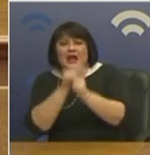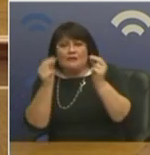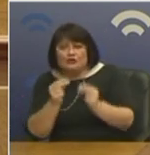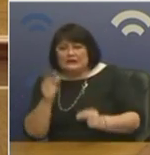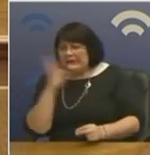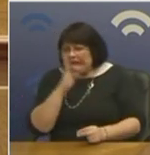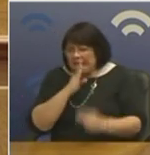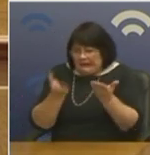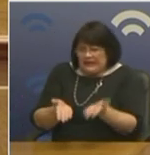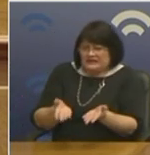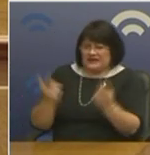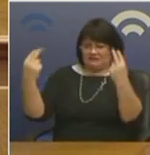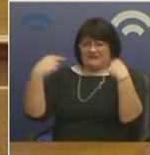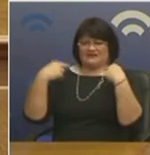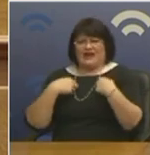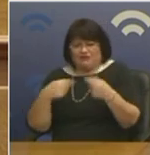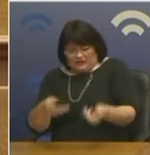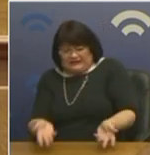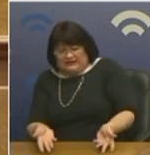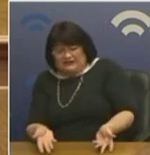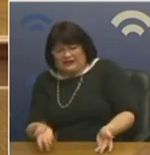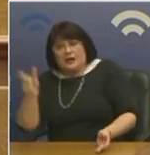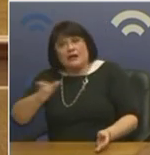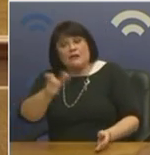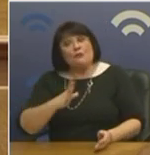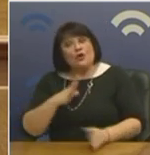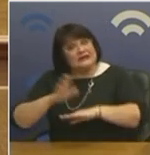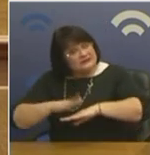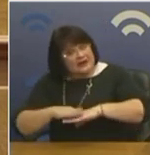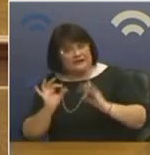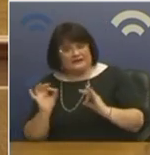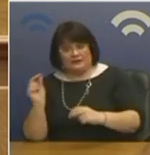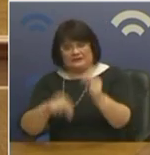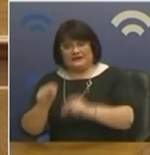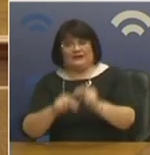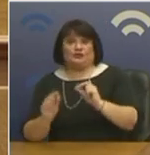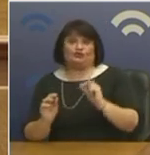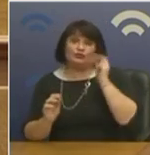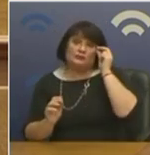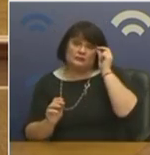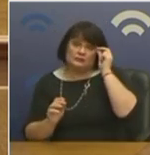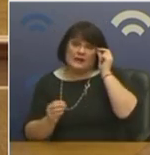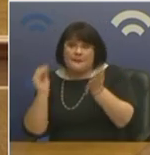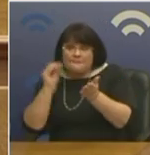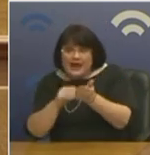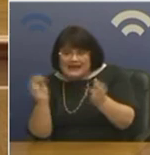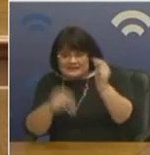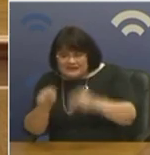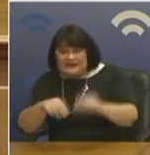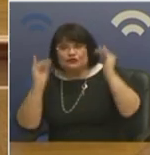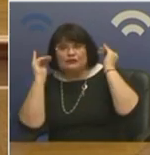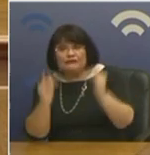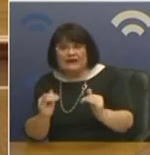μάτια των πολιτών. Οι οποίοι βέβαια δεν είναι άμυροι ευθυνών, γιατί δυστυχώς έρχονται κάθε φορά και ξαναψηφίζουν αυτό